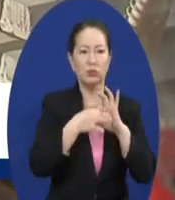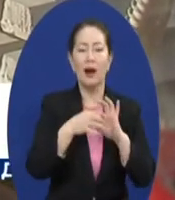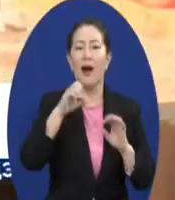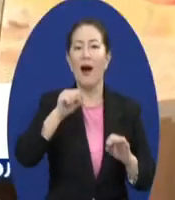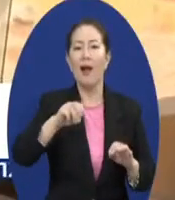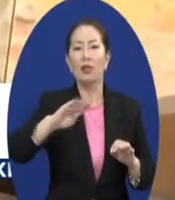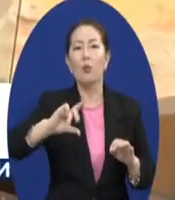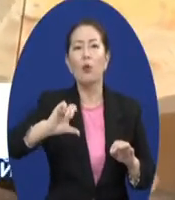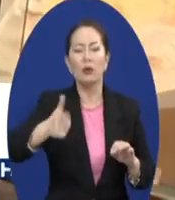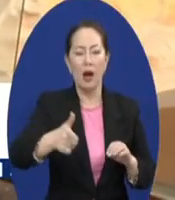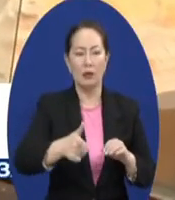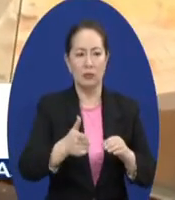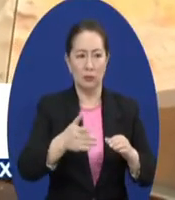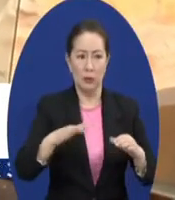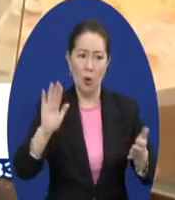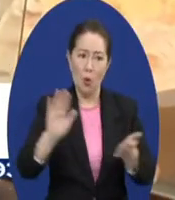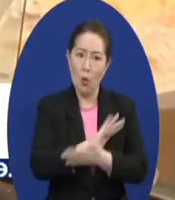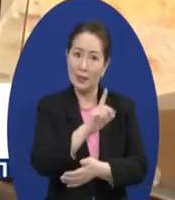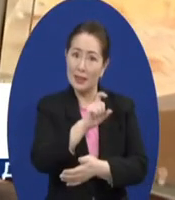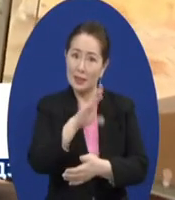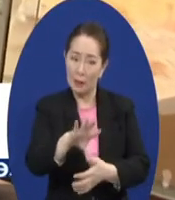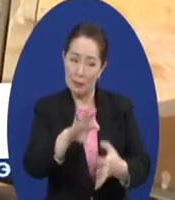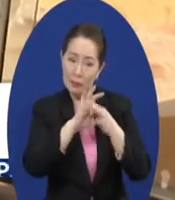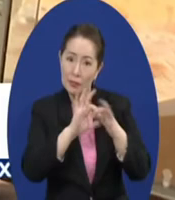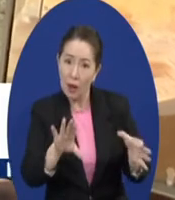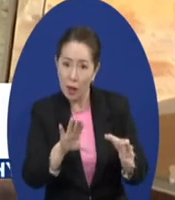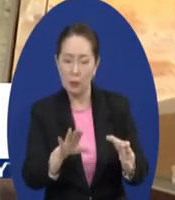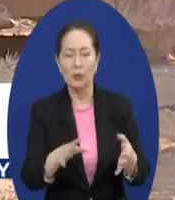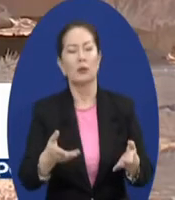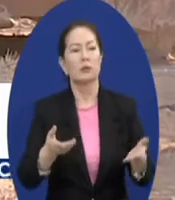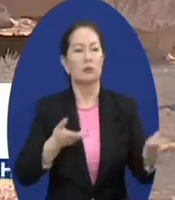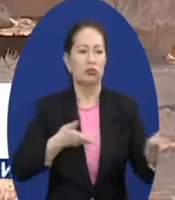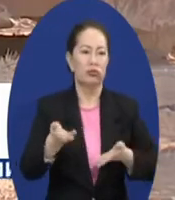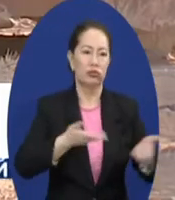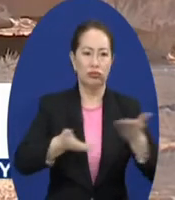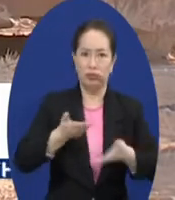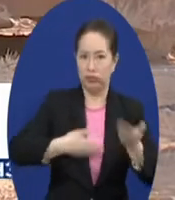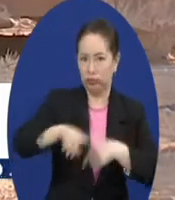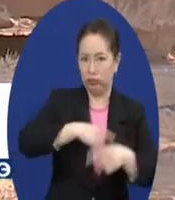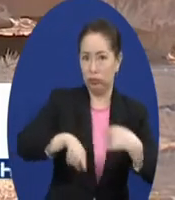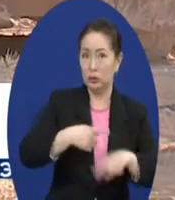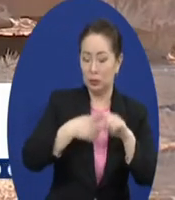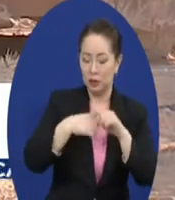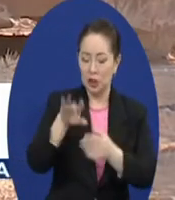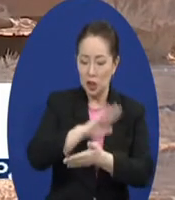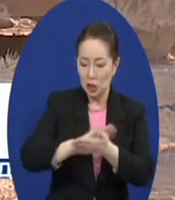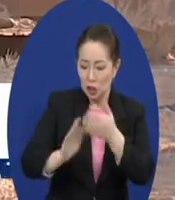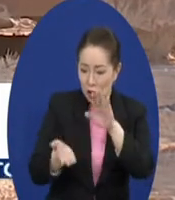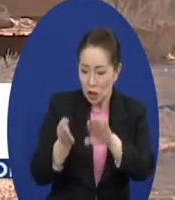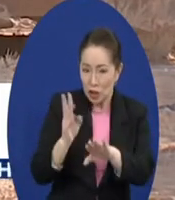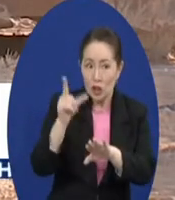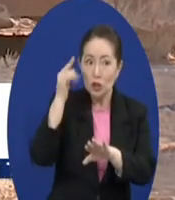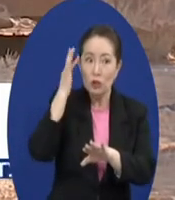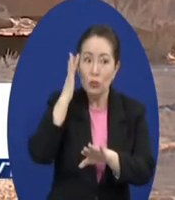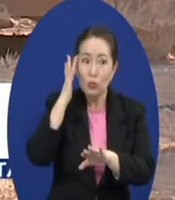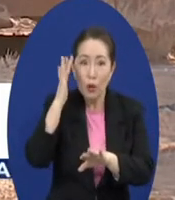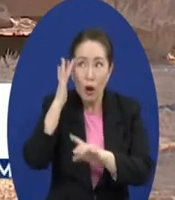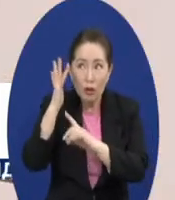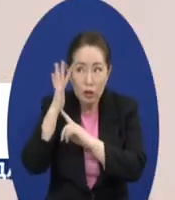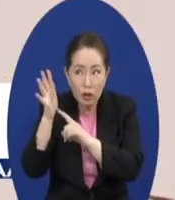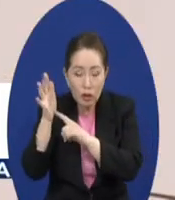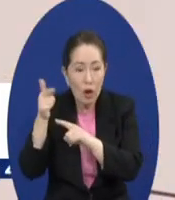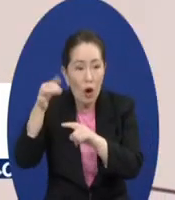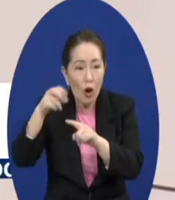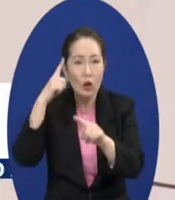улсын одоо эдийн засаг тэлнэ. За товчхондоо шин сэргэлтийн одоо бодлогын гол зорилго маш энгийнээр тайлбарлавал Монгол улсын